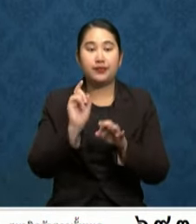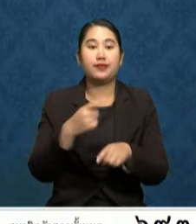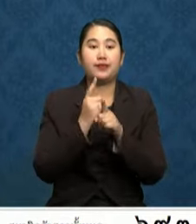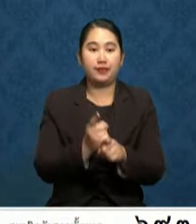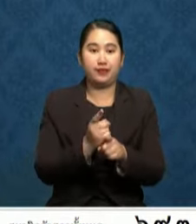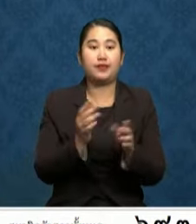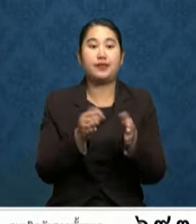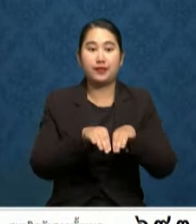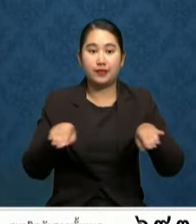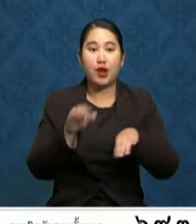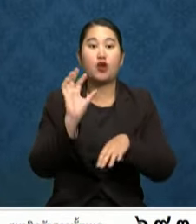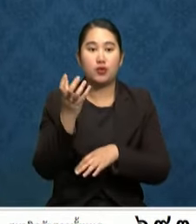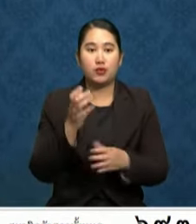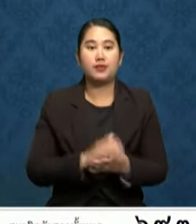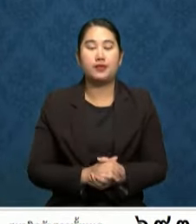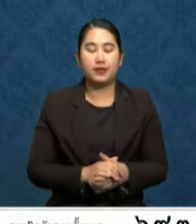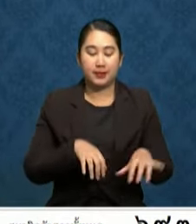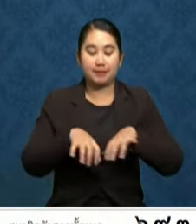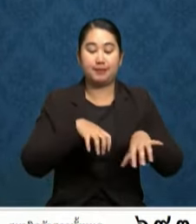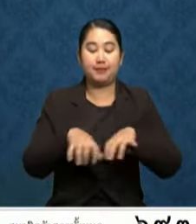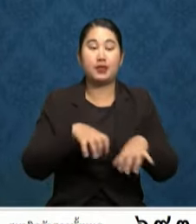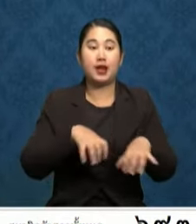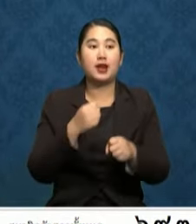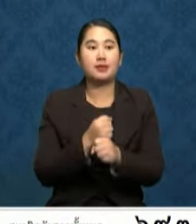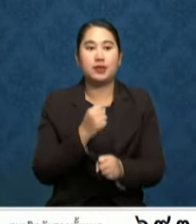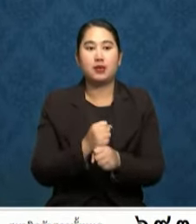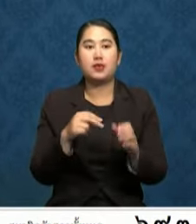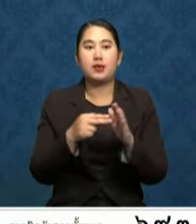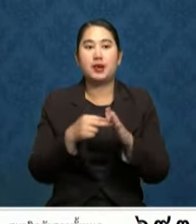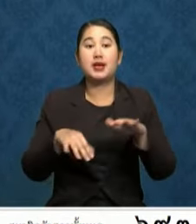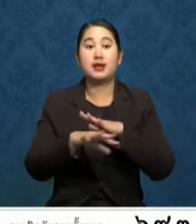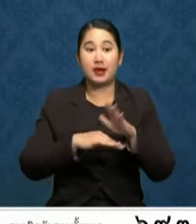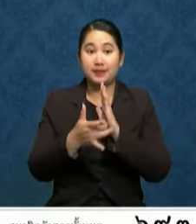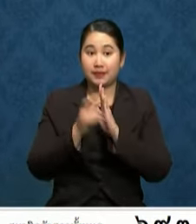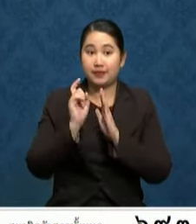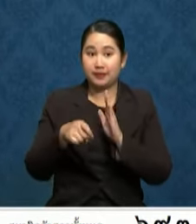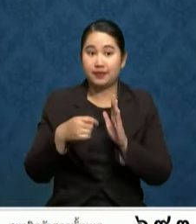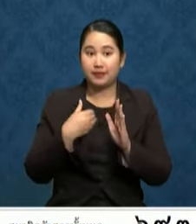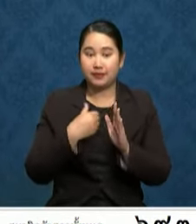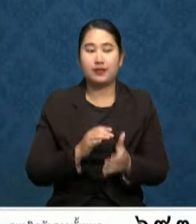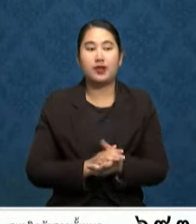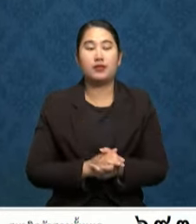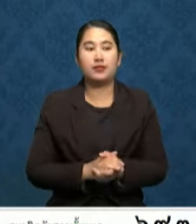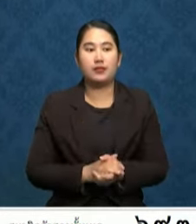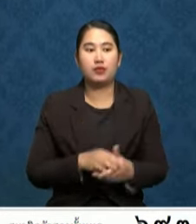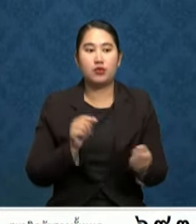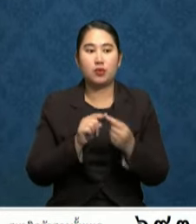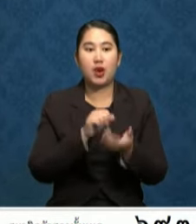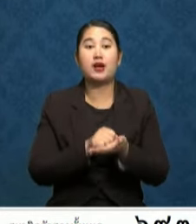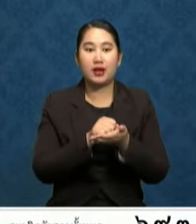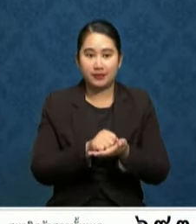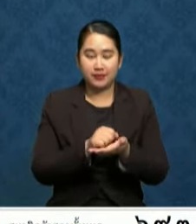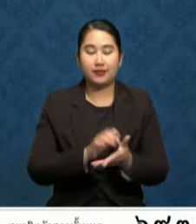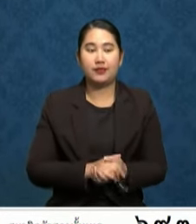งั้นผมเชื่อว่าสิ่งต่างๆเหล่านี้จะได้รับการจัดการก็เป็นพื้นฐานของิิแพตฟอร์มที่ึต้องมีตลาดทุนก็จะต้องรองรับให้มี